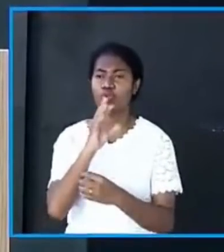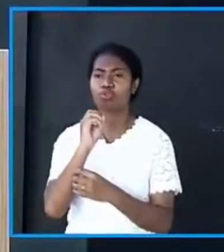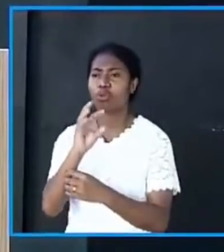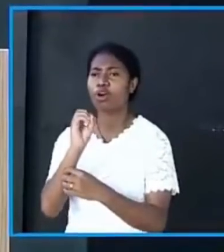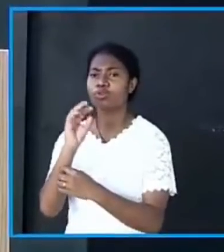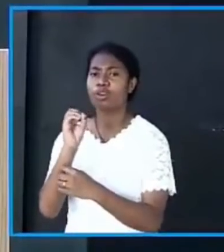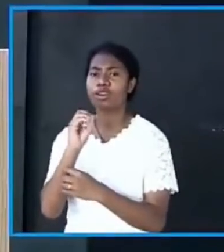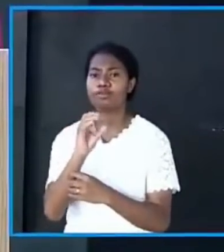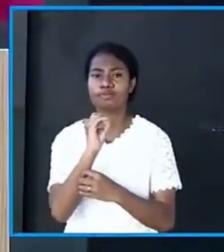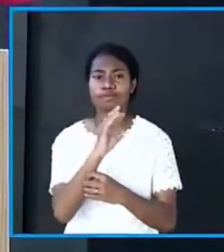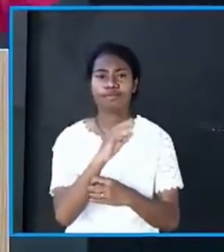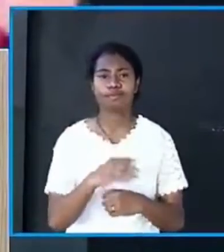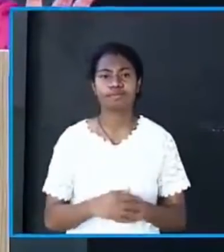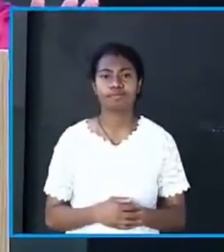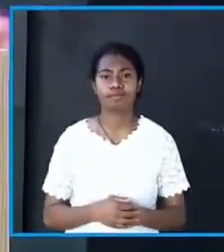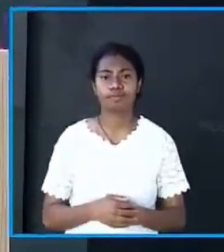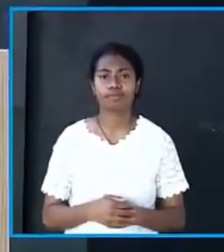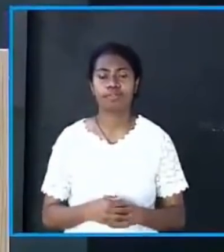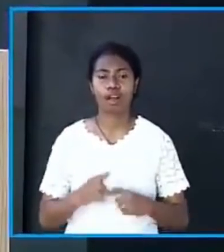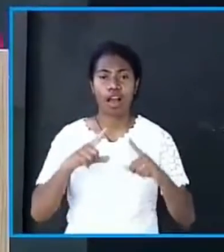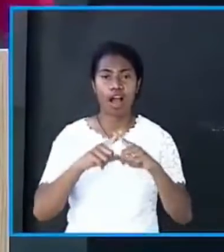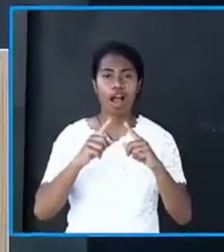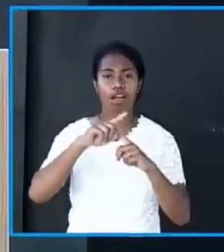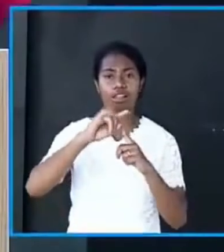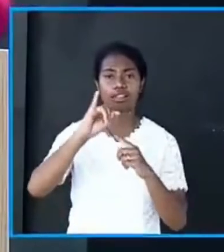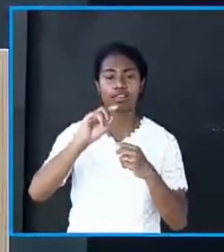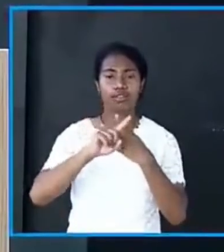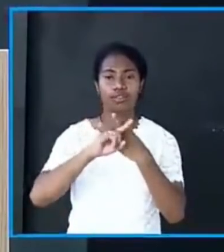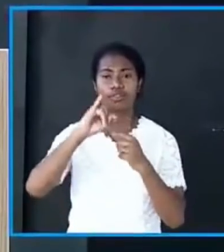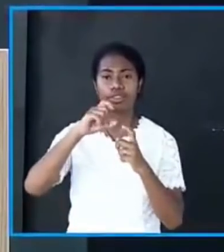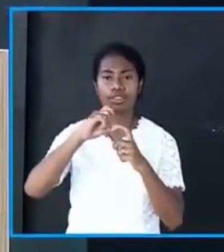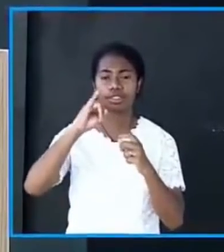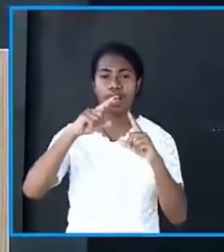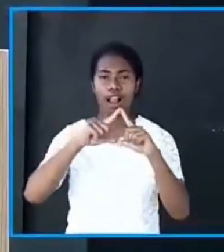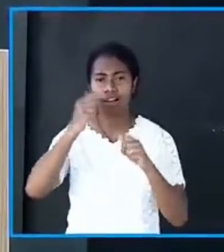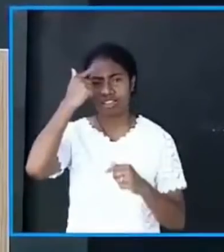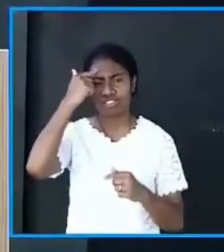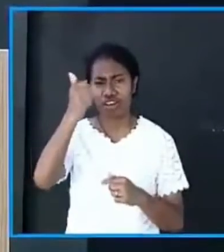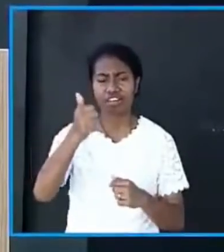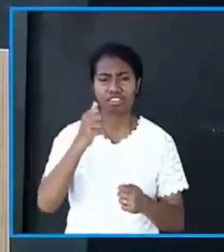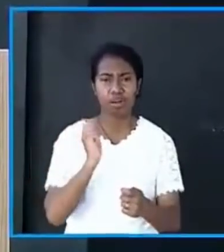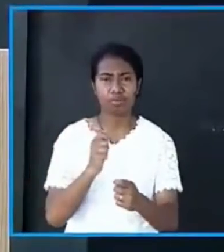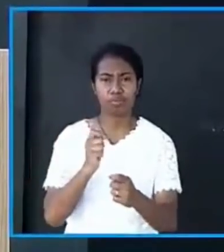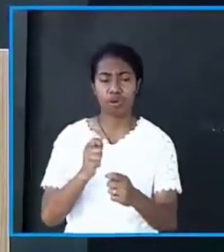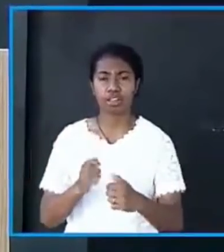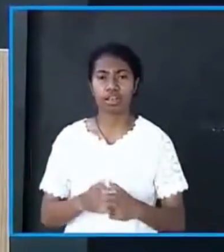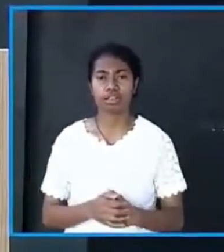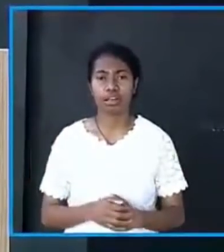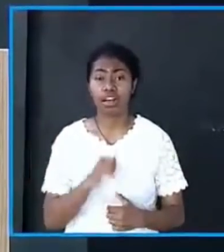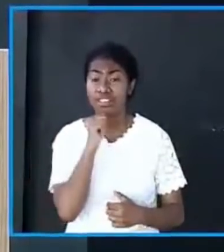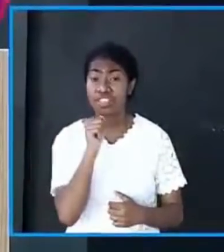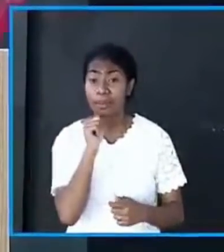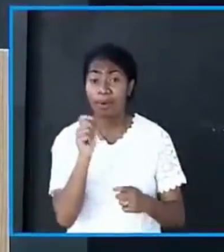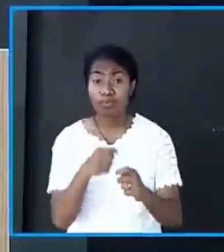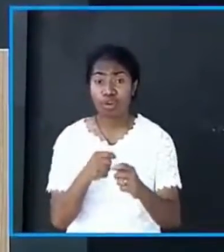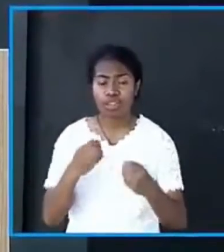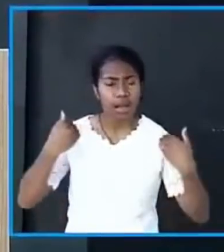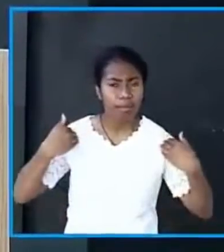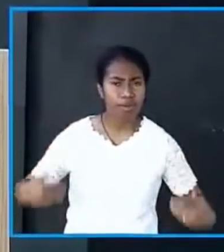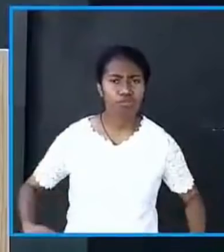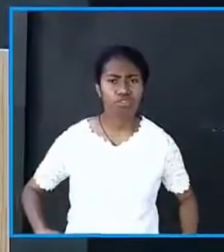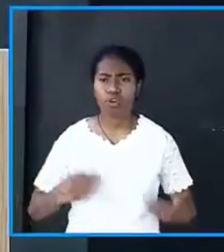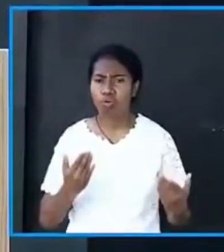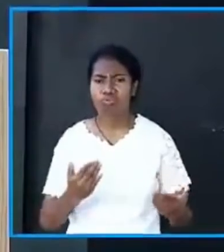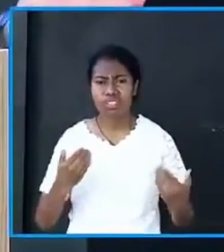lagi artificial intelligence kecerdasan buatan siapa yang buat manusia kok manusia